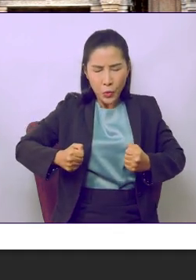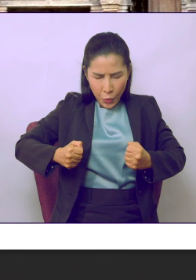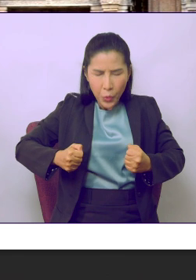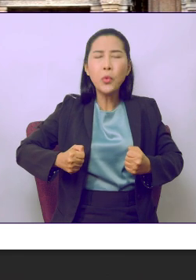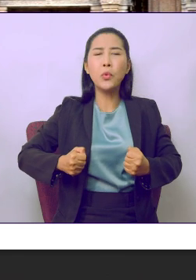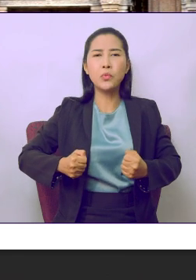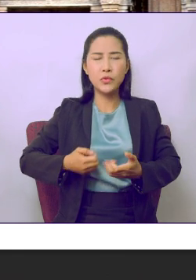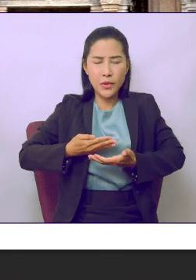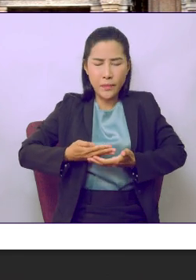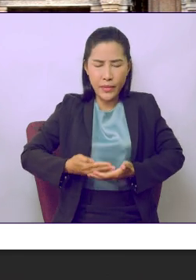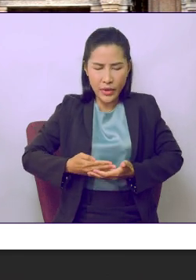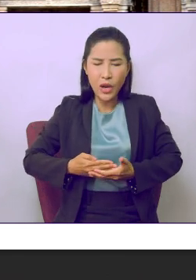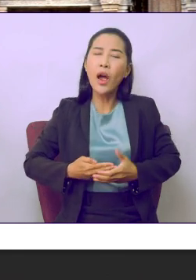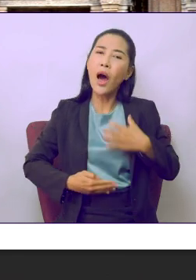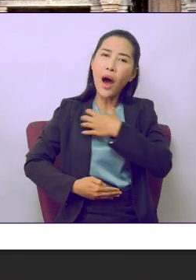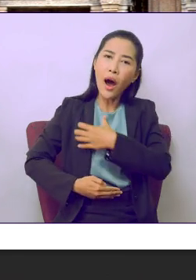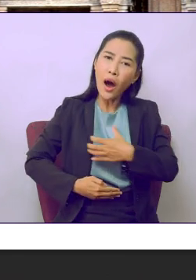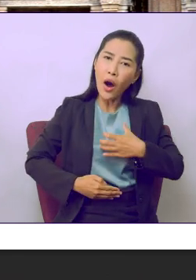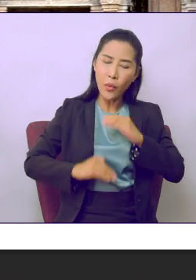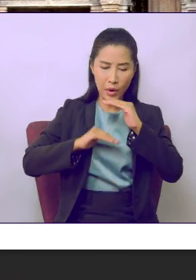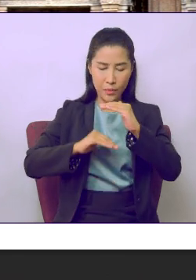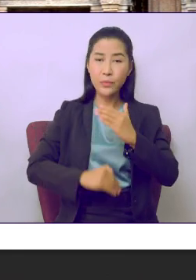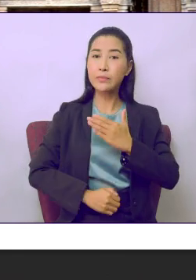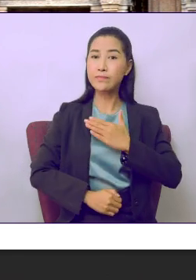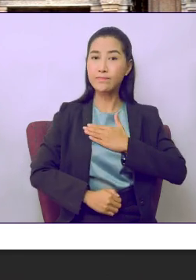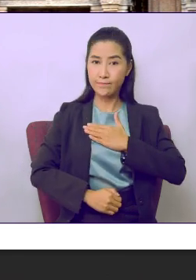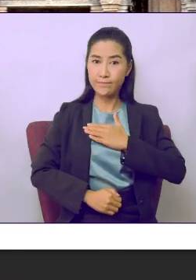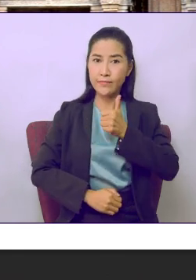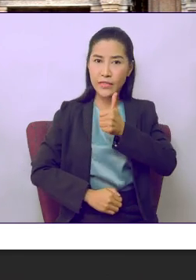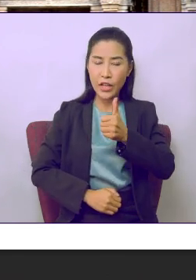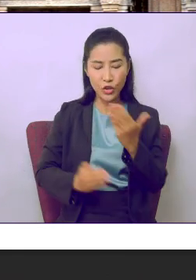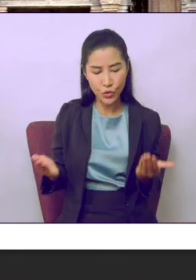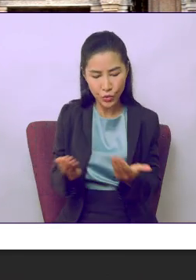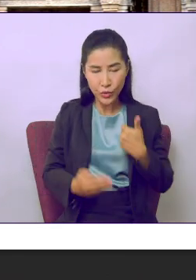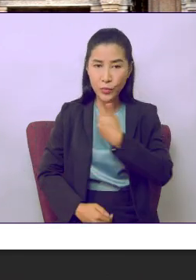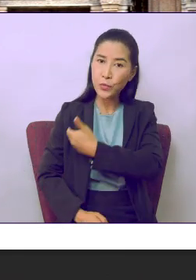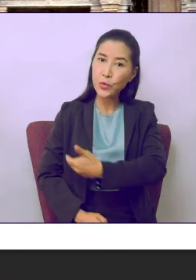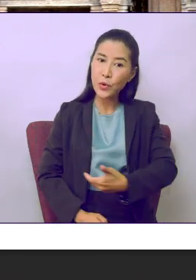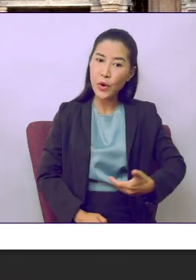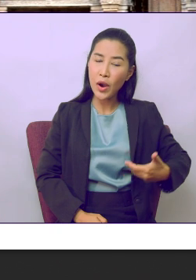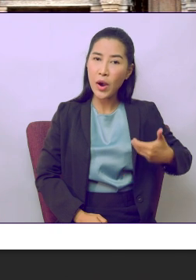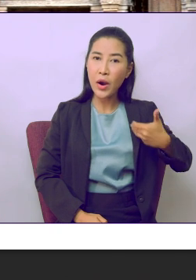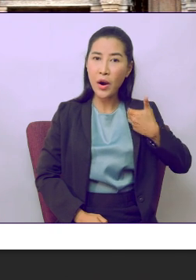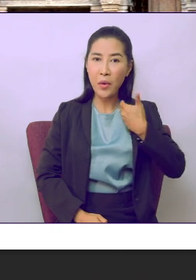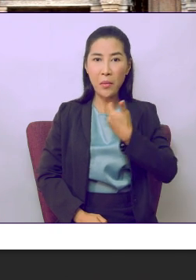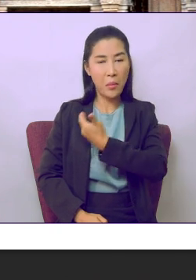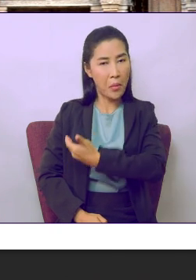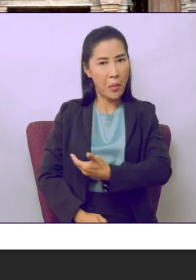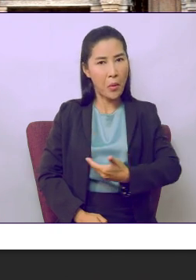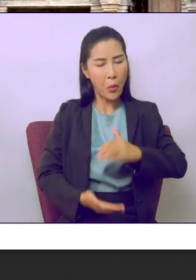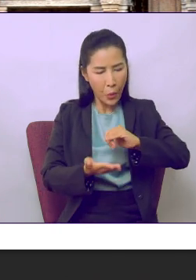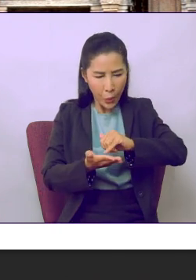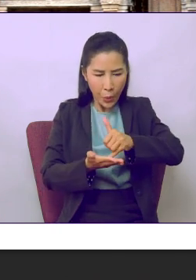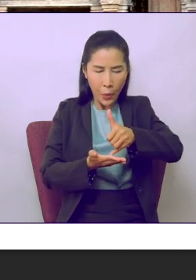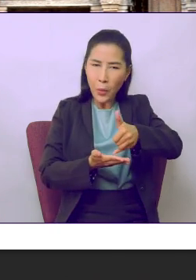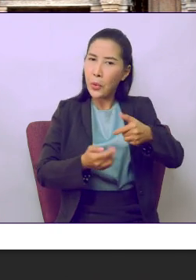คุมอารมณ์ได้นะครับแล้วก็ผ่อนคลายจิตใจและก็สร้างเสริมสุขภาพนะครับทั้งหมดในร่างกายของเราให้มันดีขึ้น